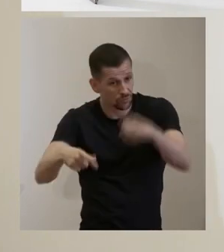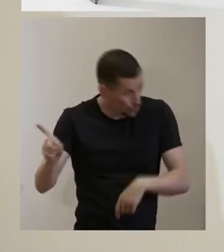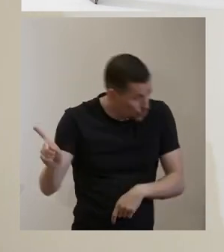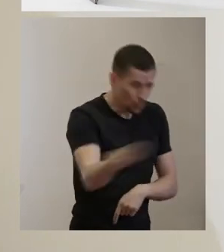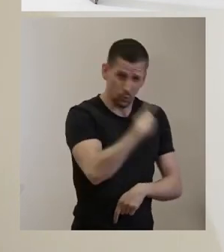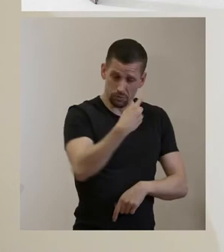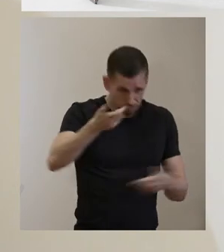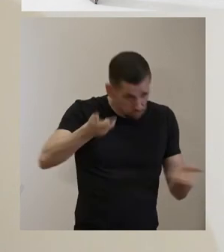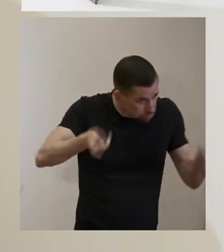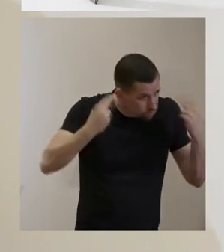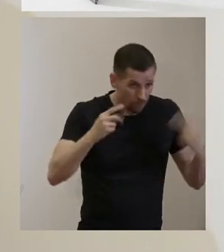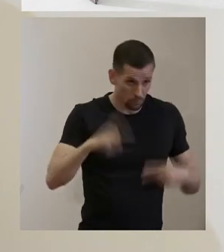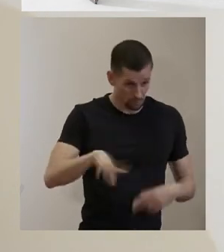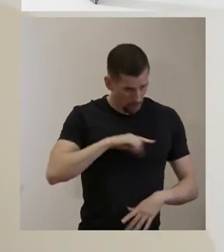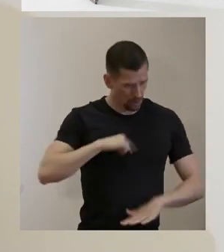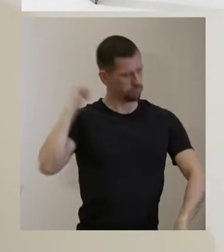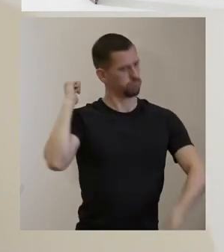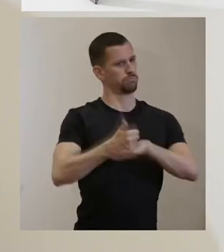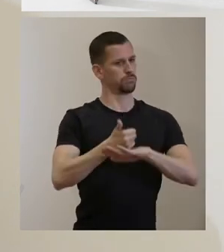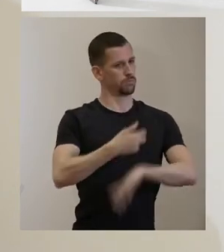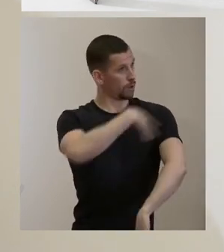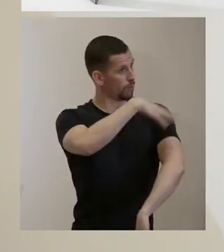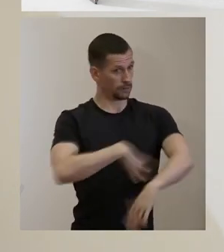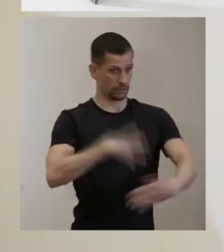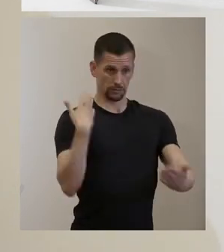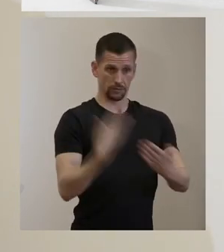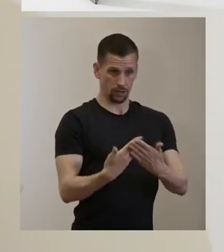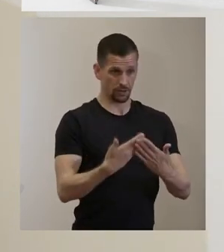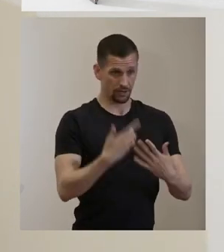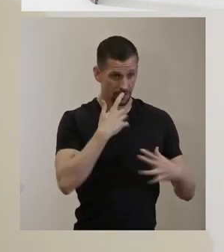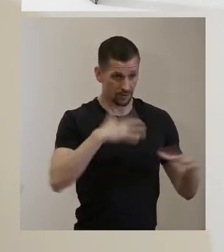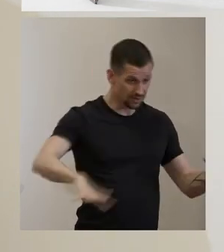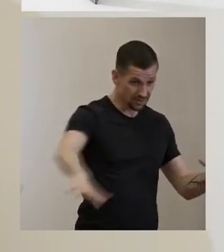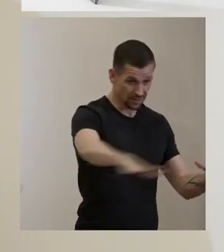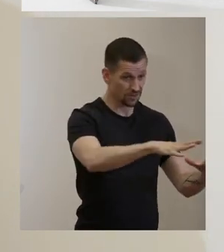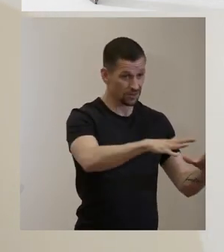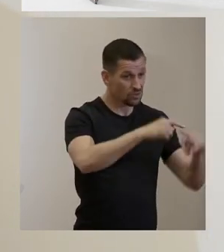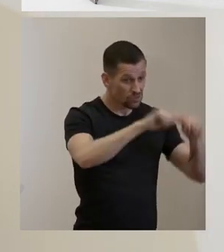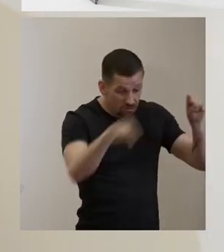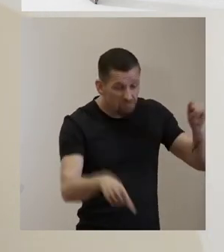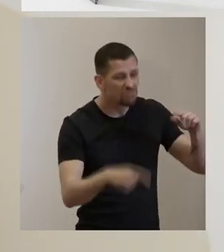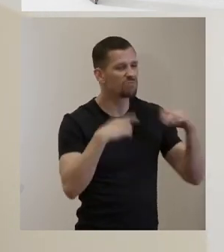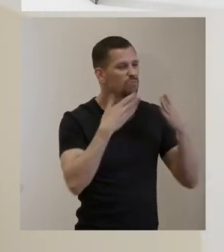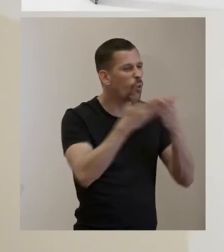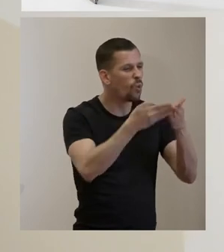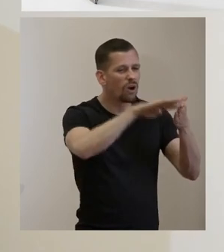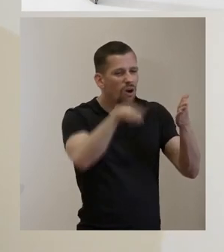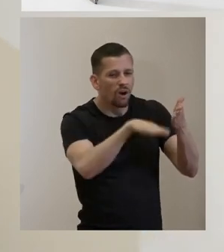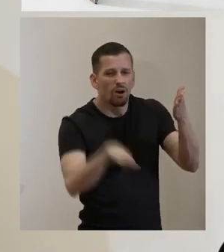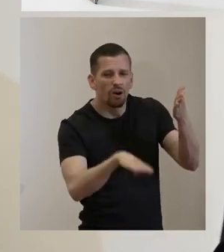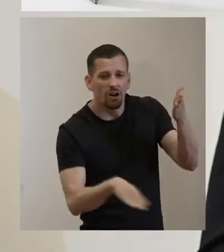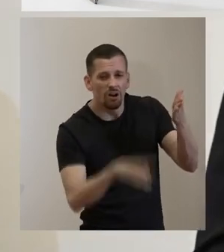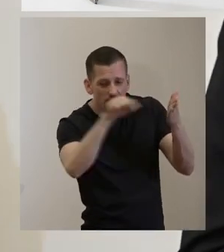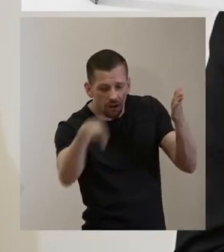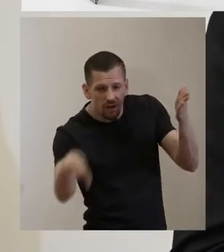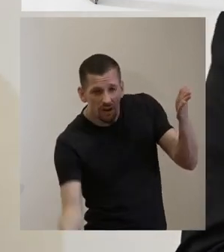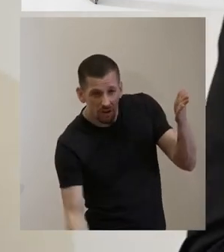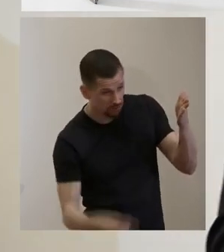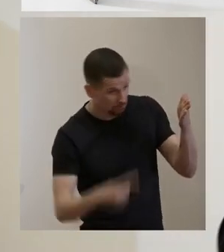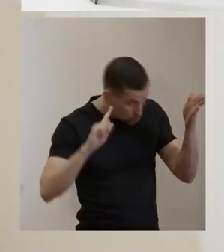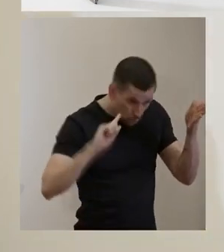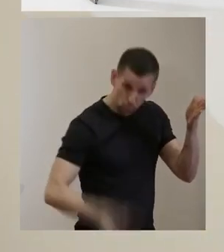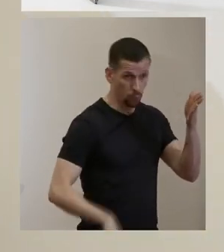en cause l'autorité du capitaine par ceux qui se trouvaient être au plus bas de la pyramide du pouvoir. Sans doute,